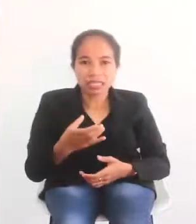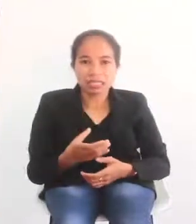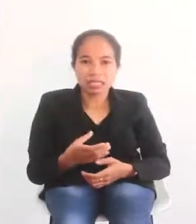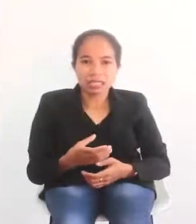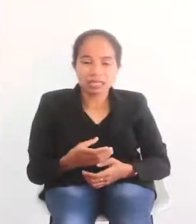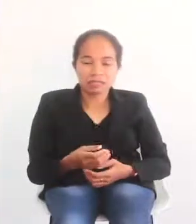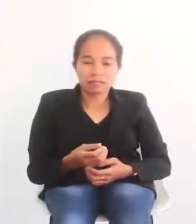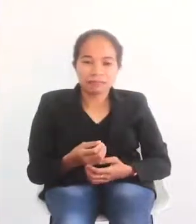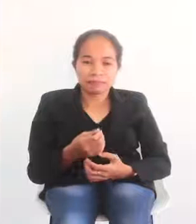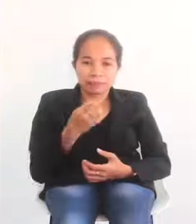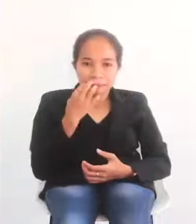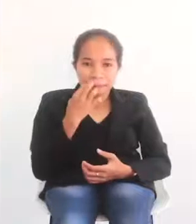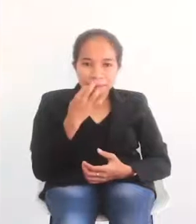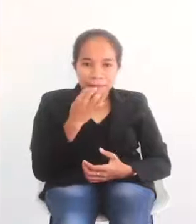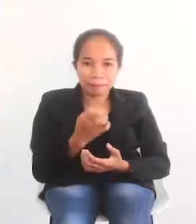ninia todan.